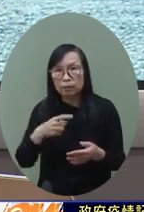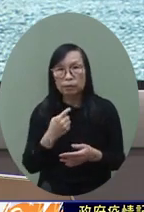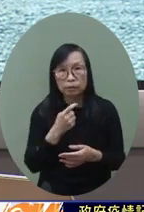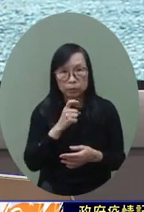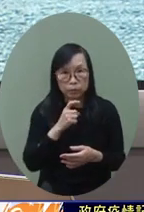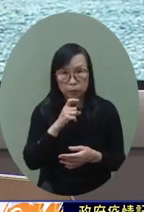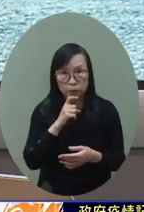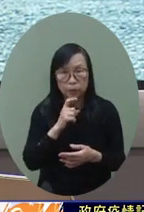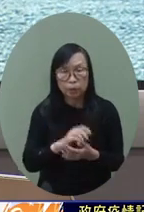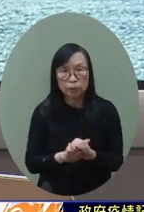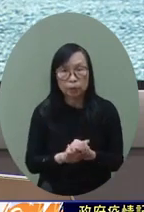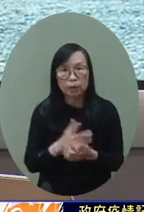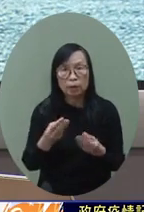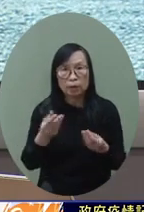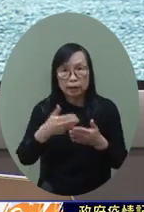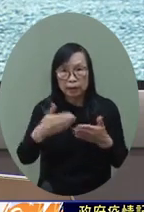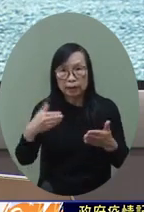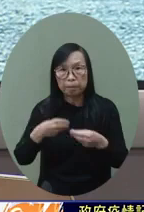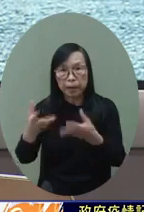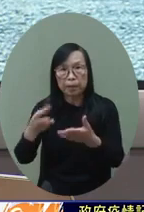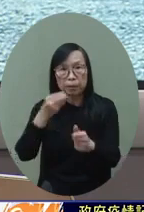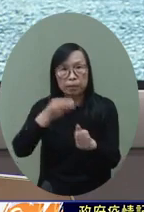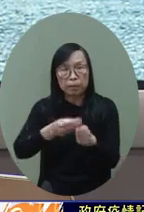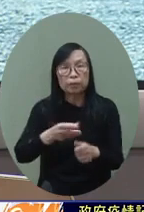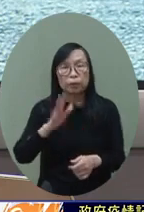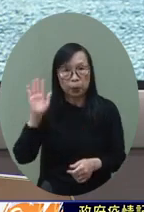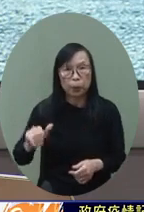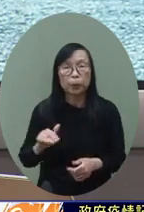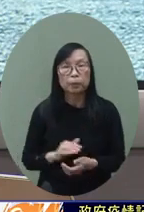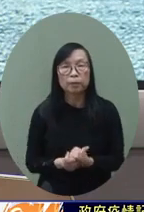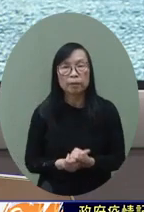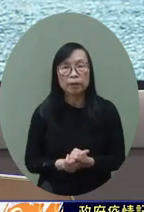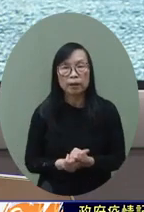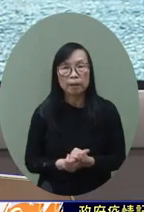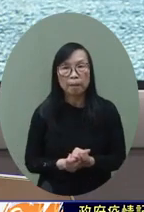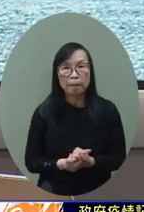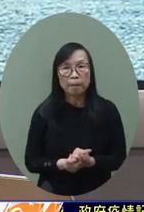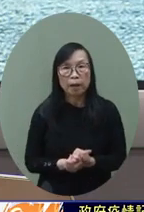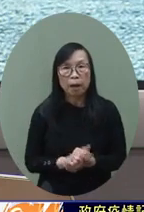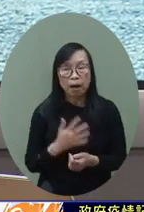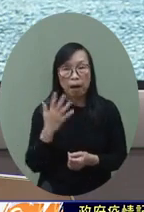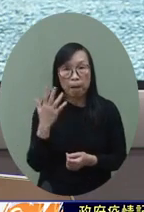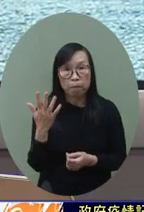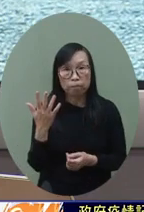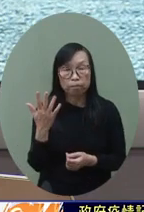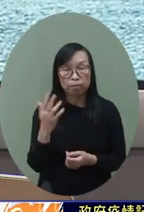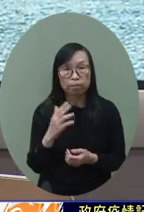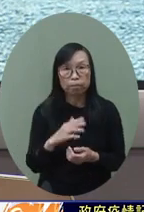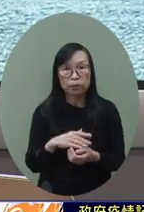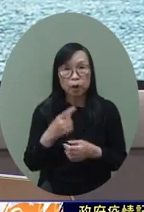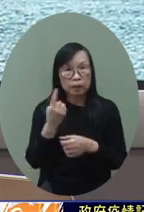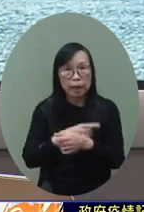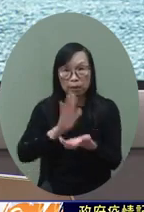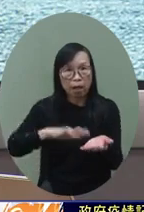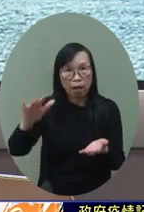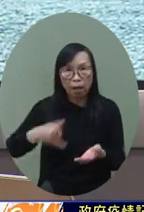我們之前呢都會給一些培訓他們的。咁嗰五個暫時揾唔